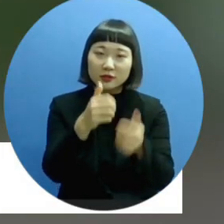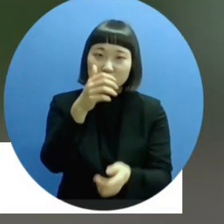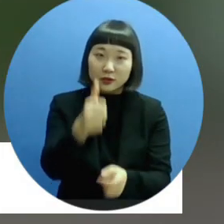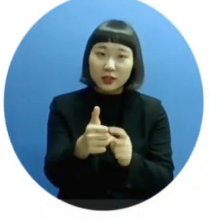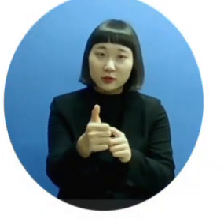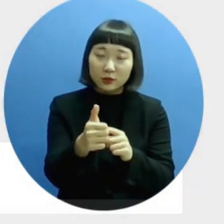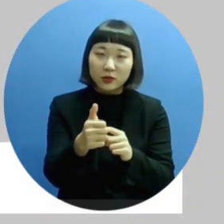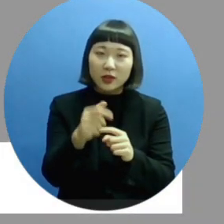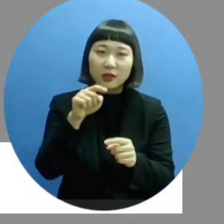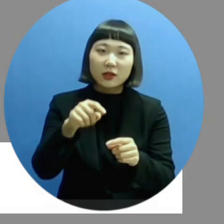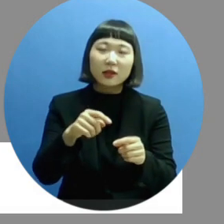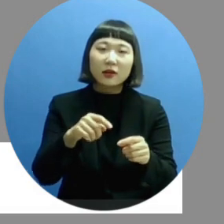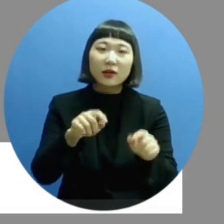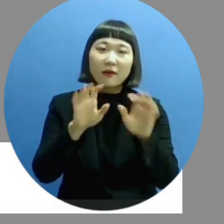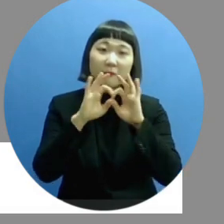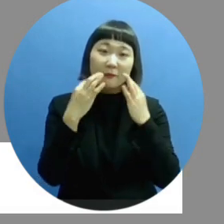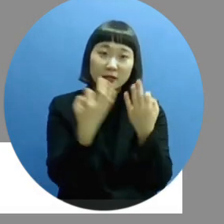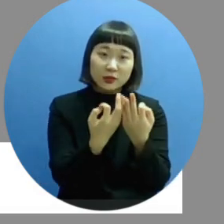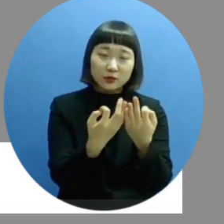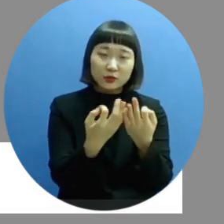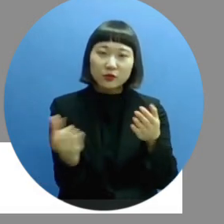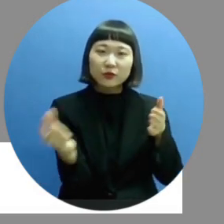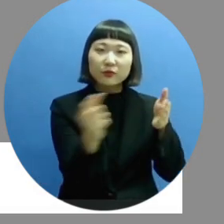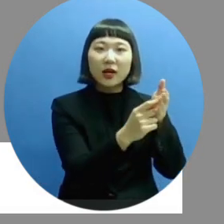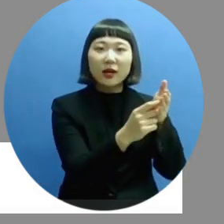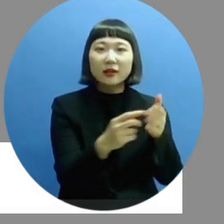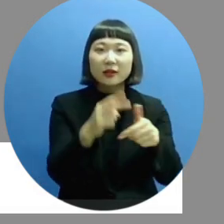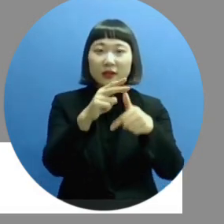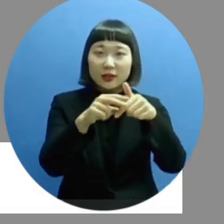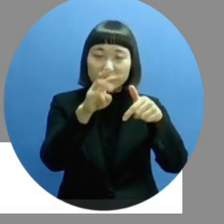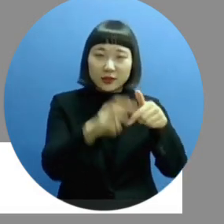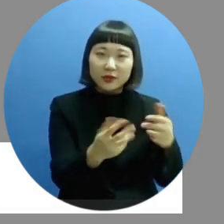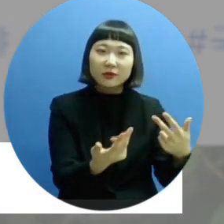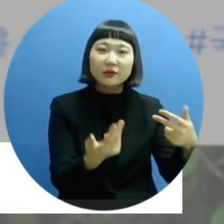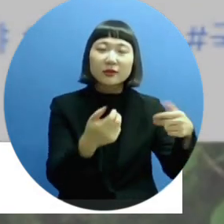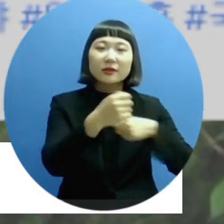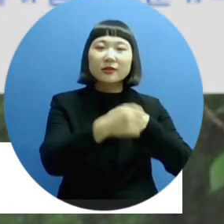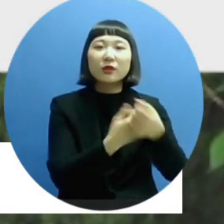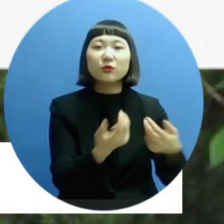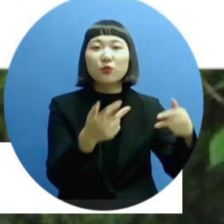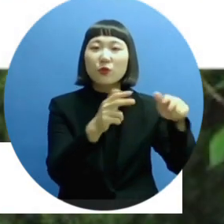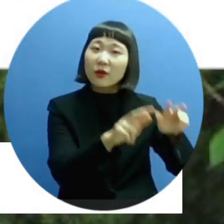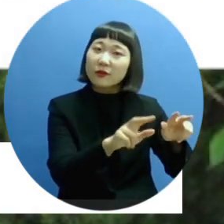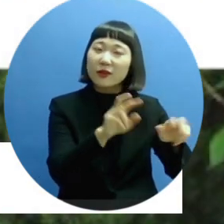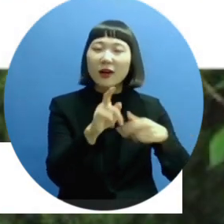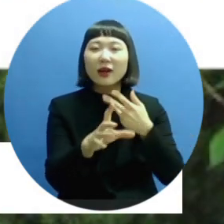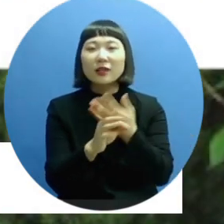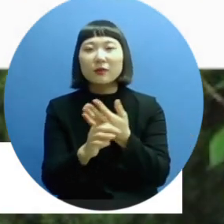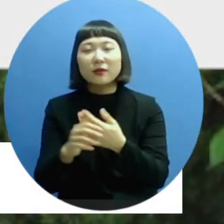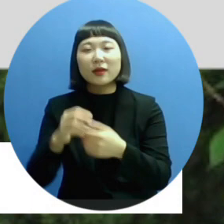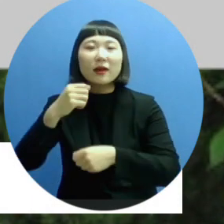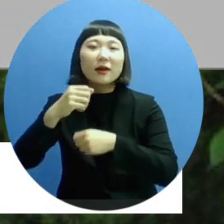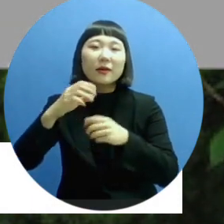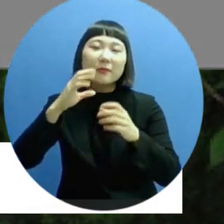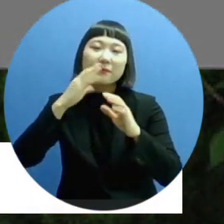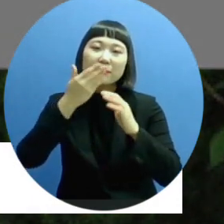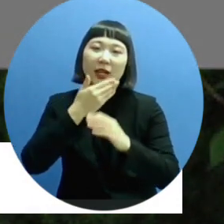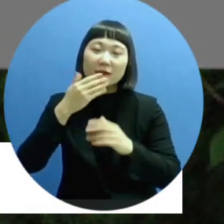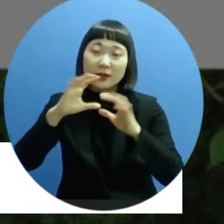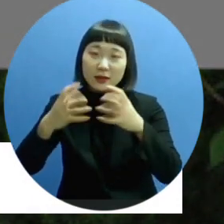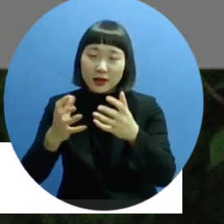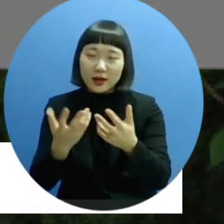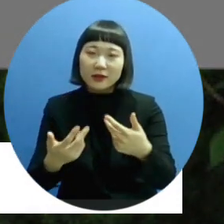페이스북에 인천 자유공원인가 필리핀 자유공원인가라고 말하면서 잘못을 알면서도 바로잡지 않는